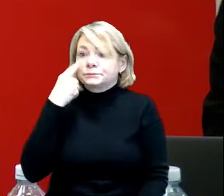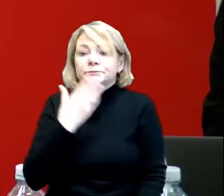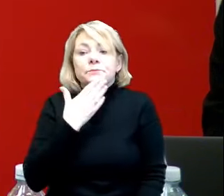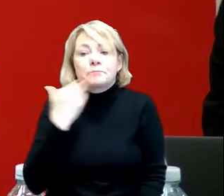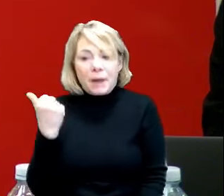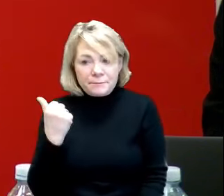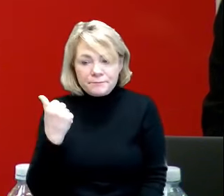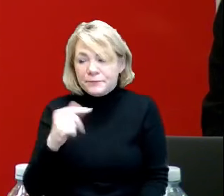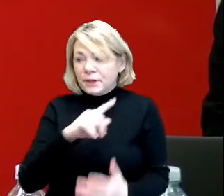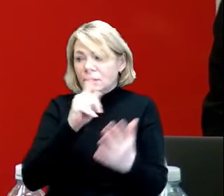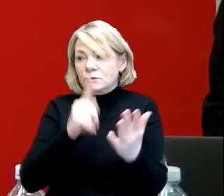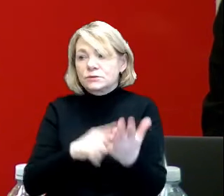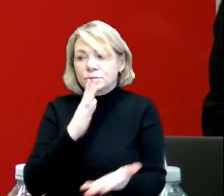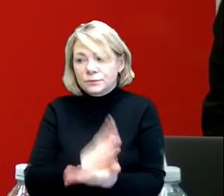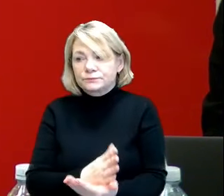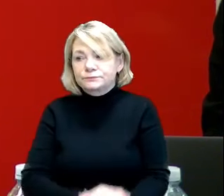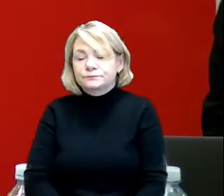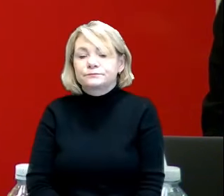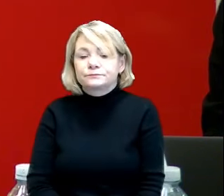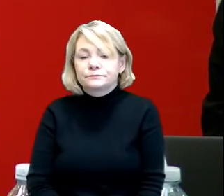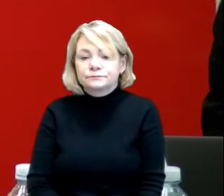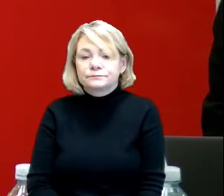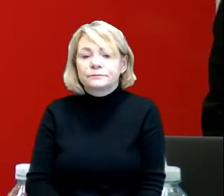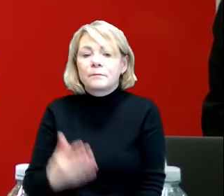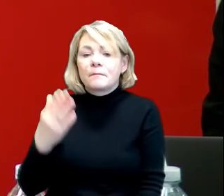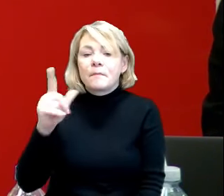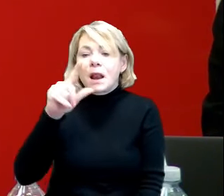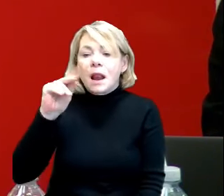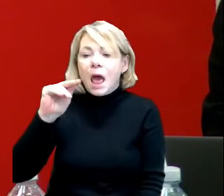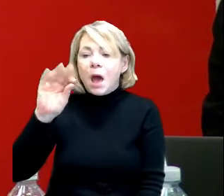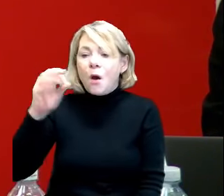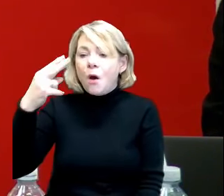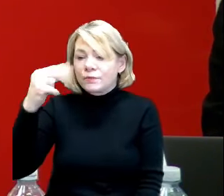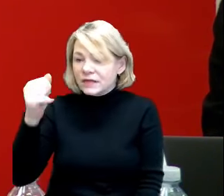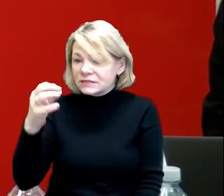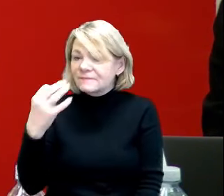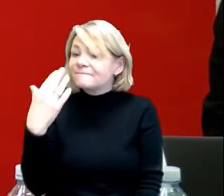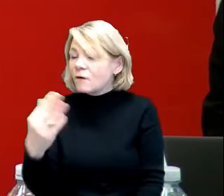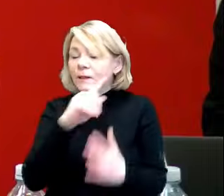pranešėjai leunas makūnas prašau jūsų klausimas